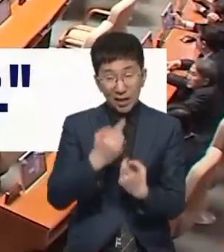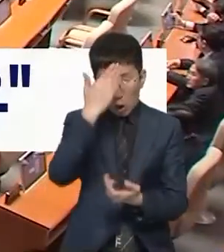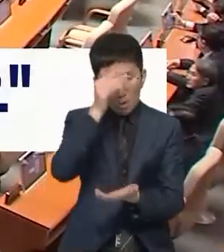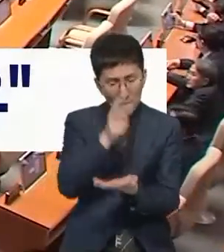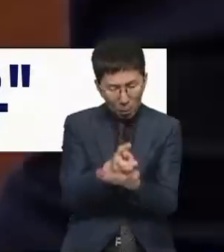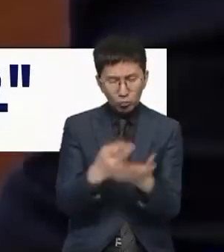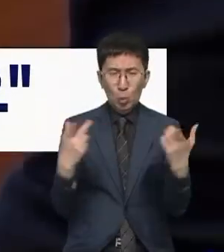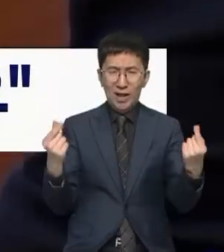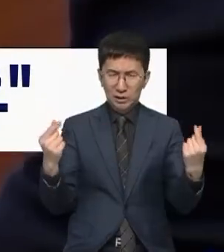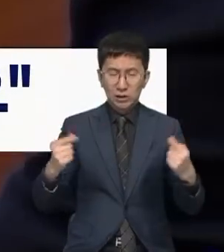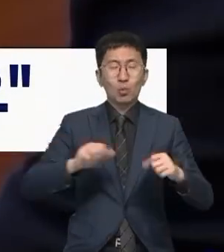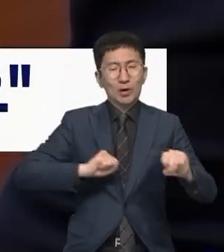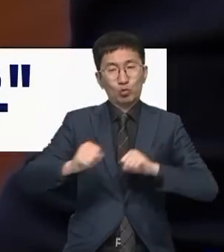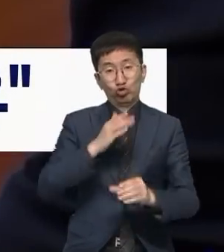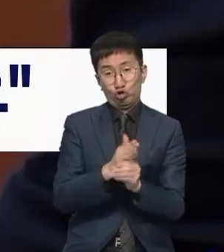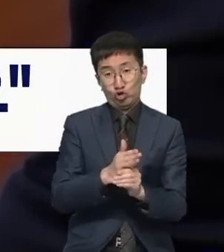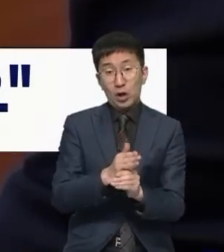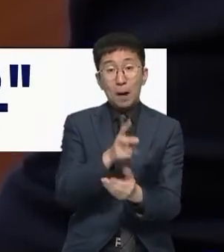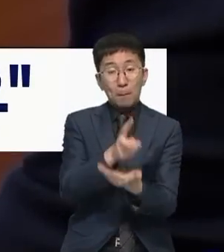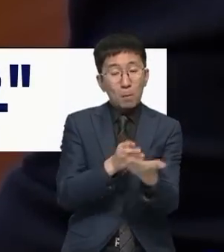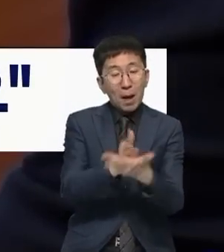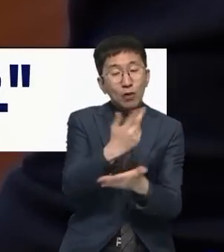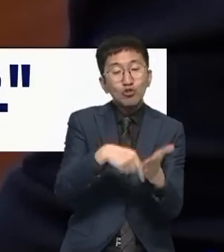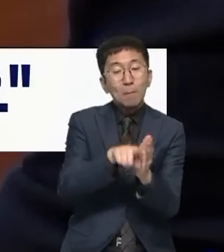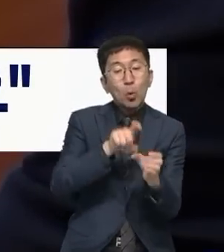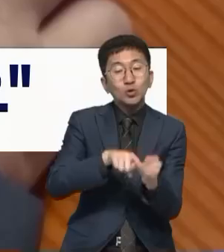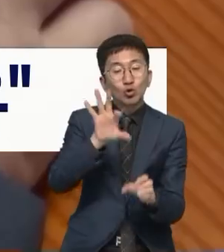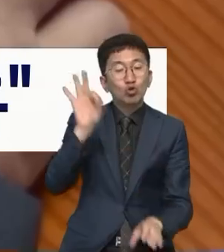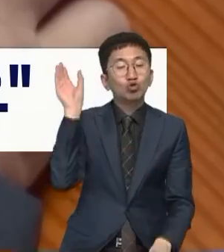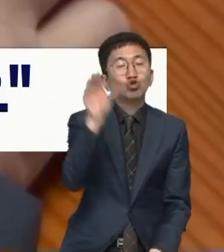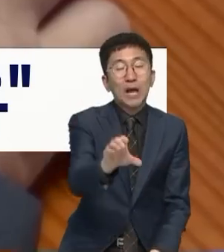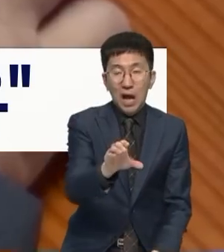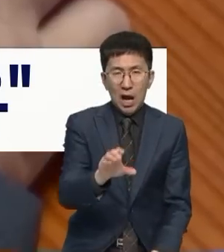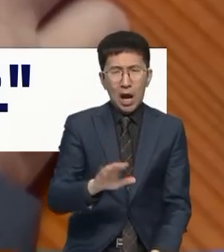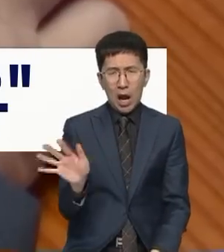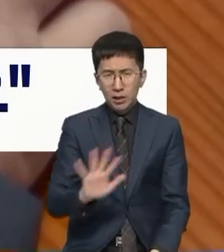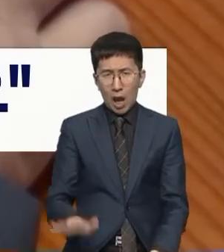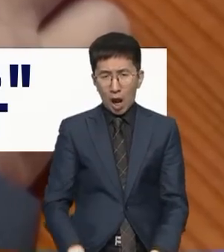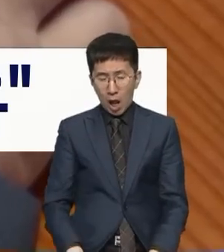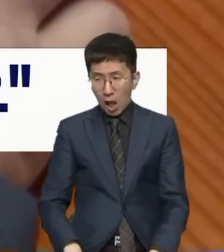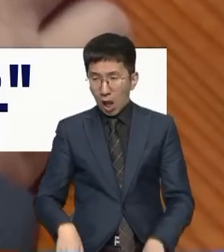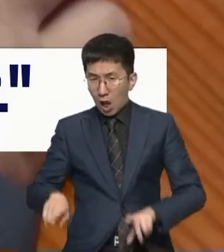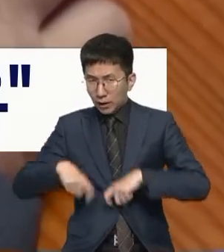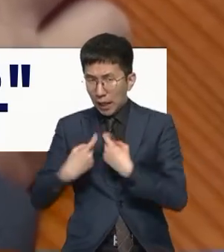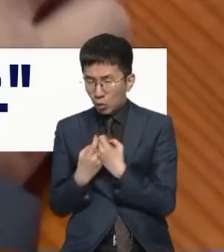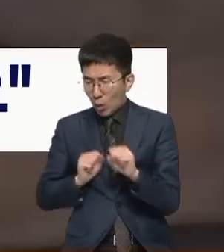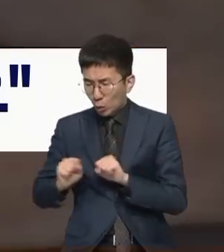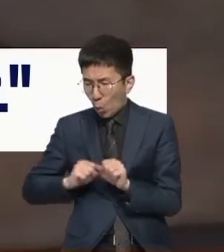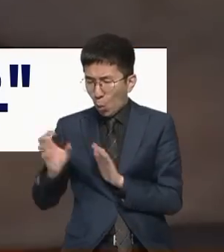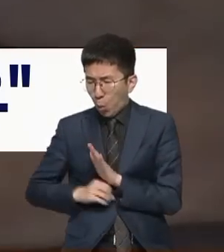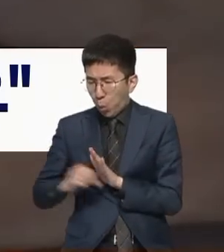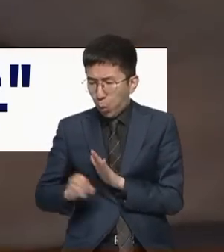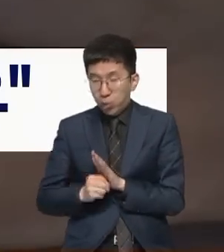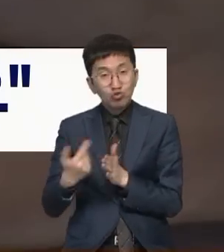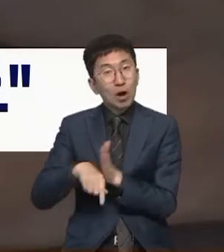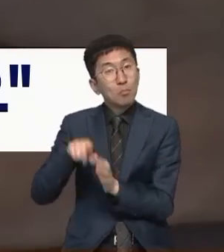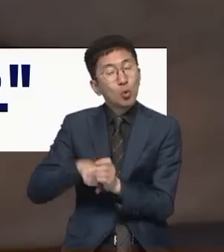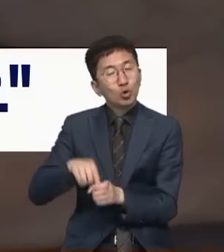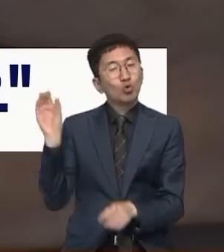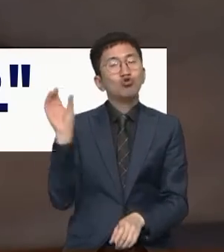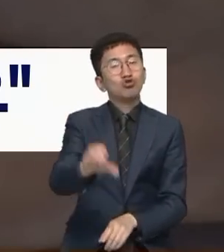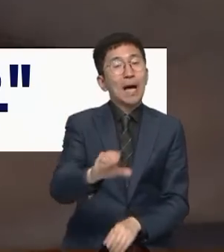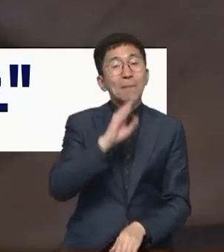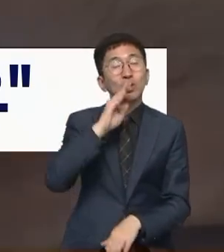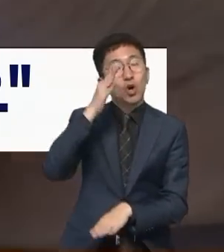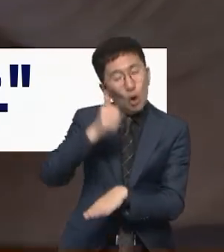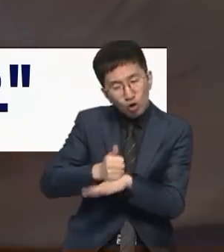헌법기관인 국회의원이 입법활동 중 사적인 투자를 한 셈인데 품위 손상에 해당한다고 판명되면 국회법에 따라 징계를 받을